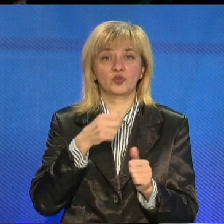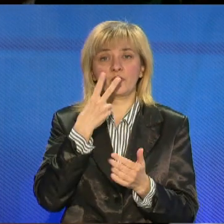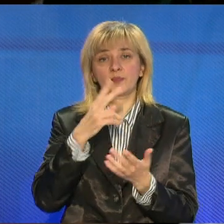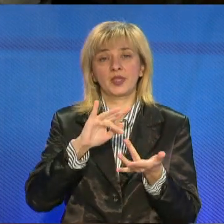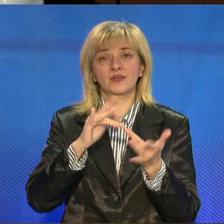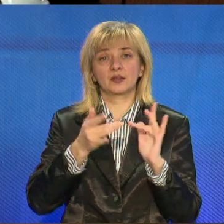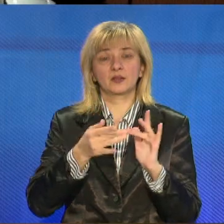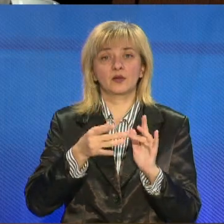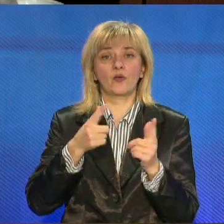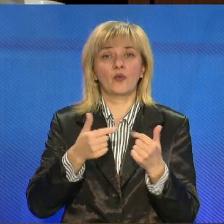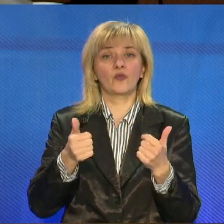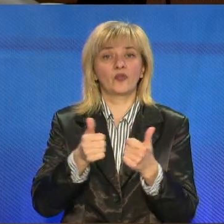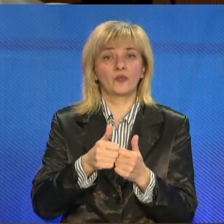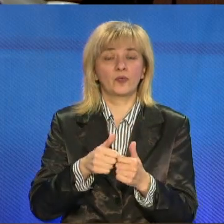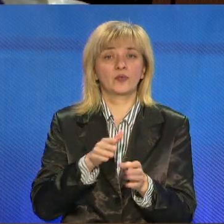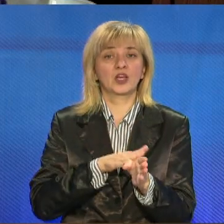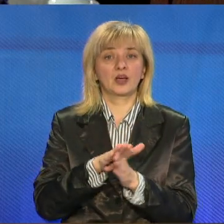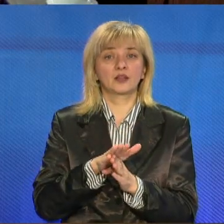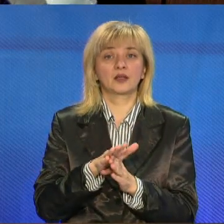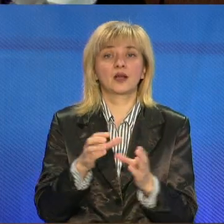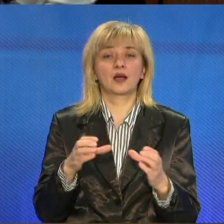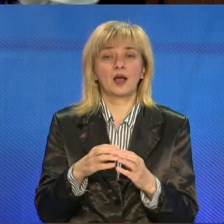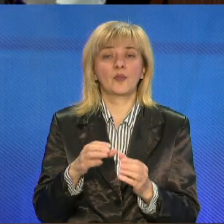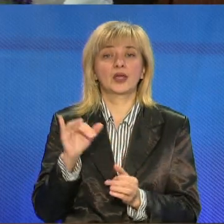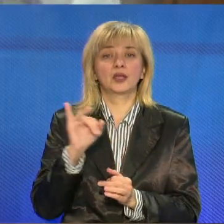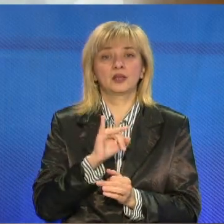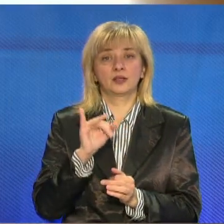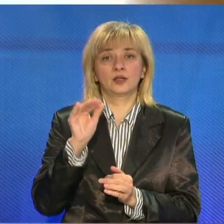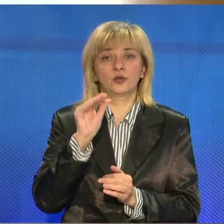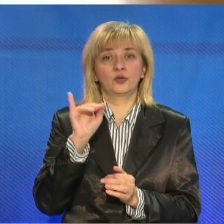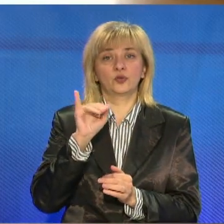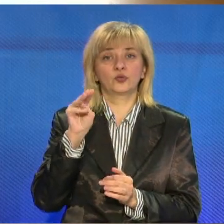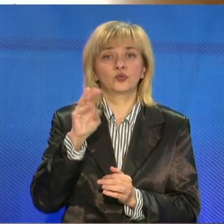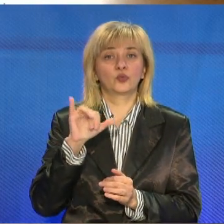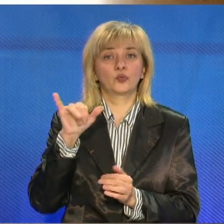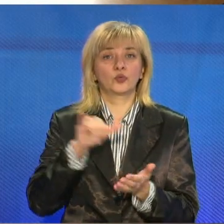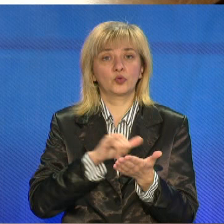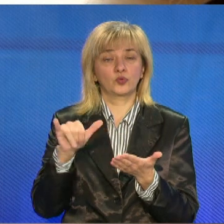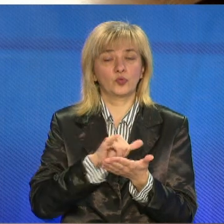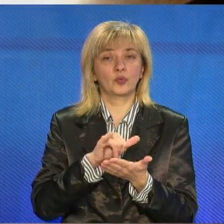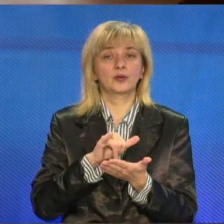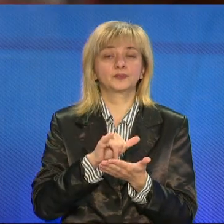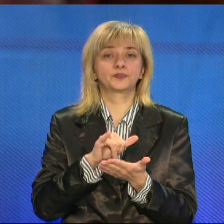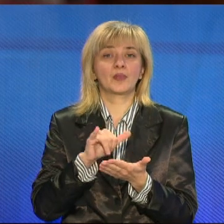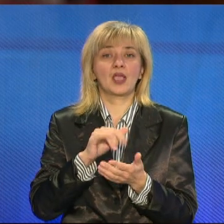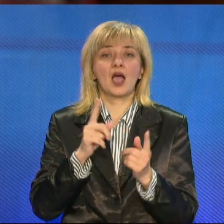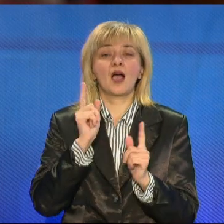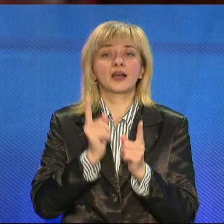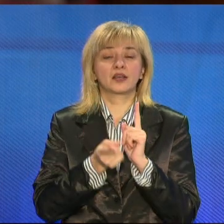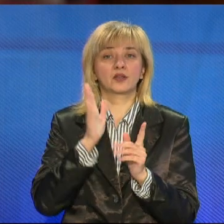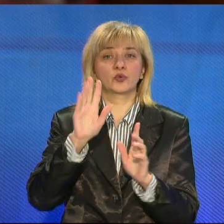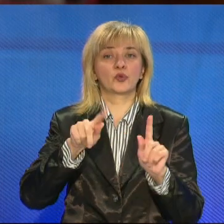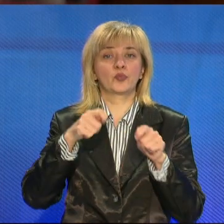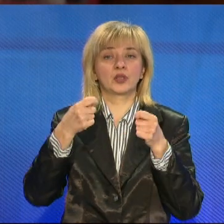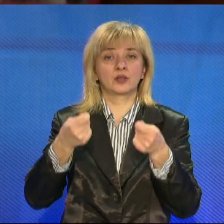і YouTube-канале тэлерадыёкампаніі «Гродна». Як расказалі арганізатары праекта, арыгінал ліста будзе перададзены ў